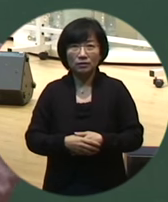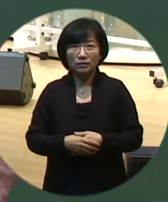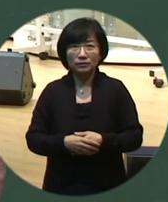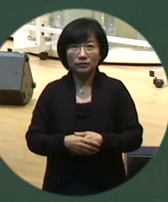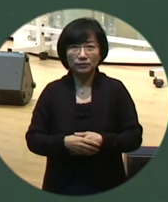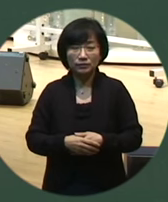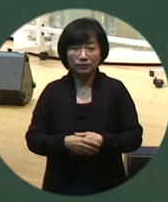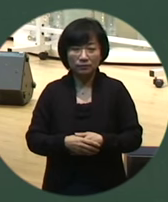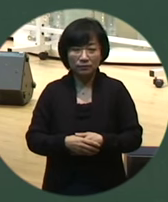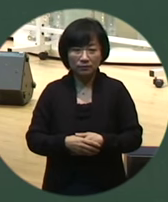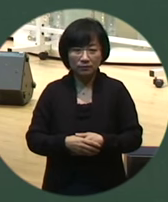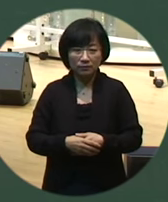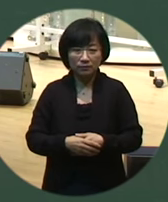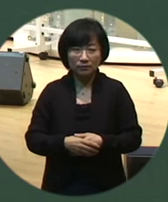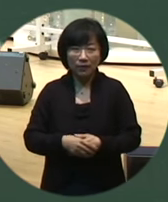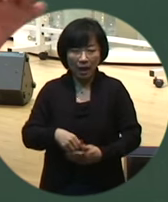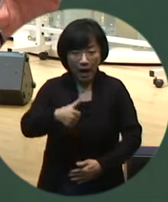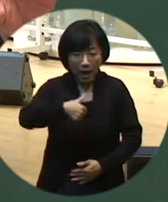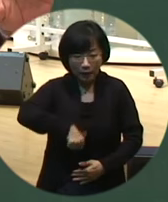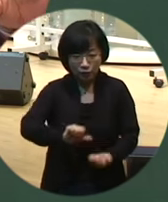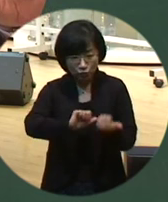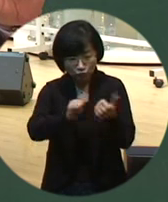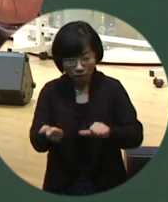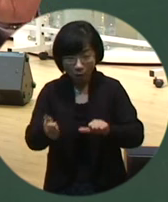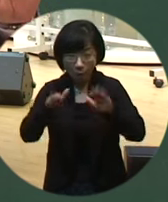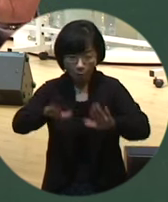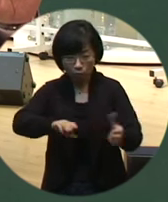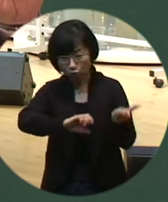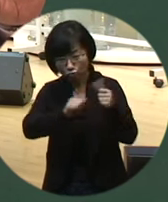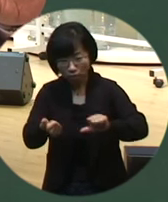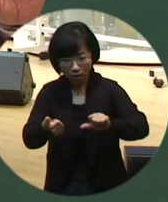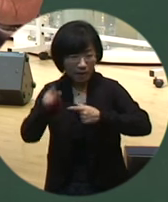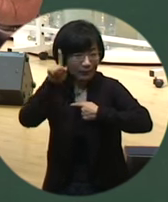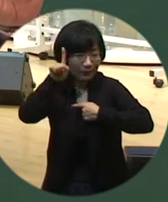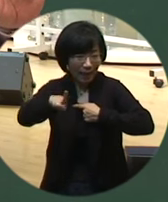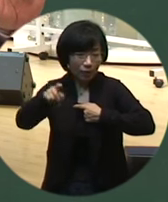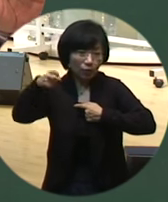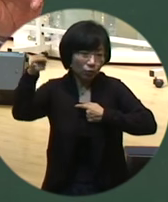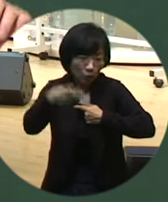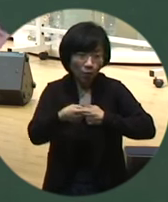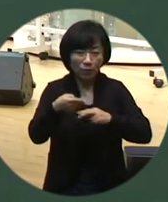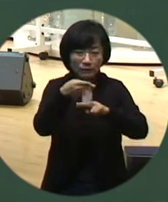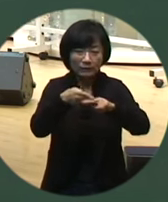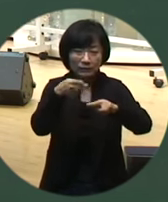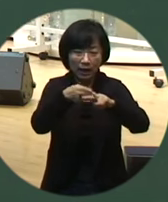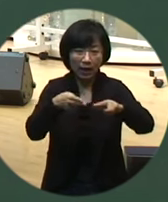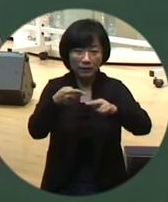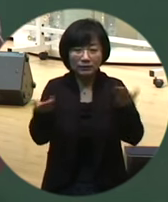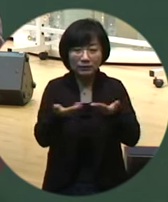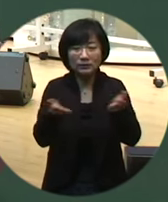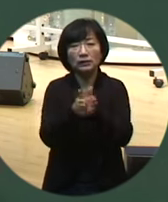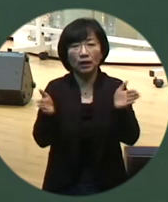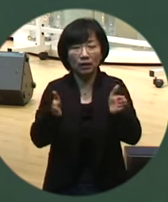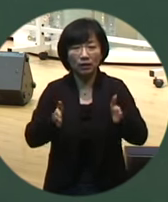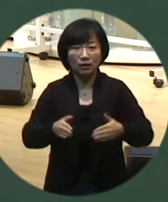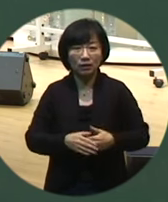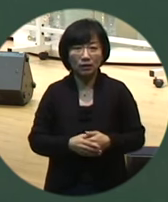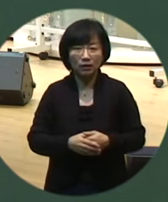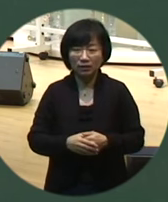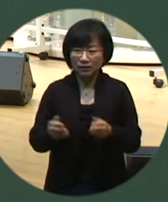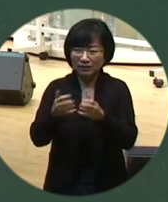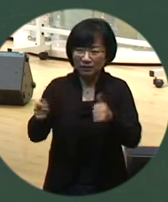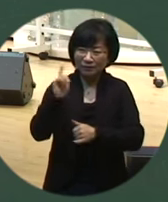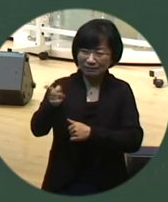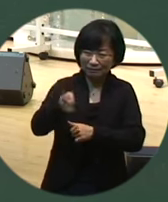아들이 죽었는데도 그 뒷날 또 식당 문을 열었어요. When even after the very next day after her son died, she went back and opened her restaurant. 다른 사람들이